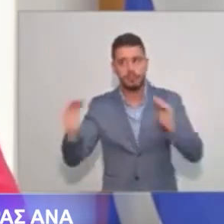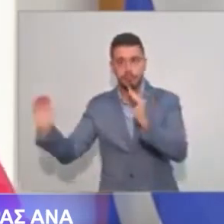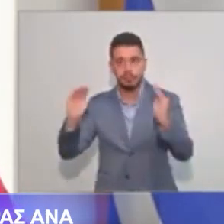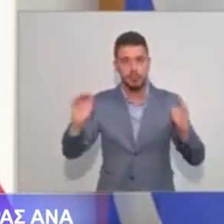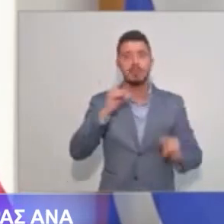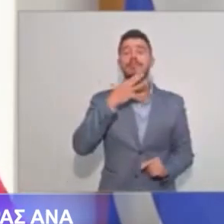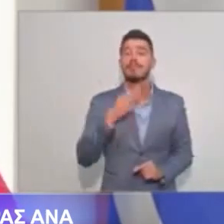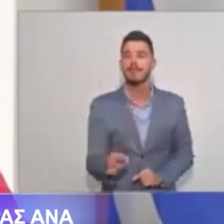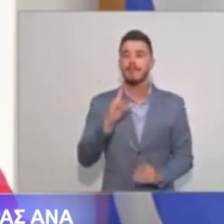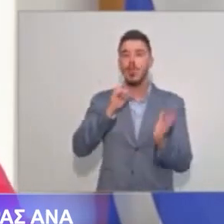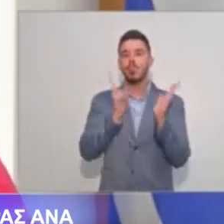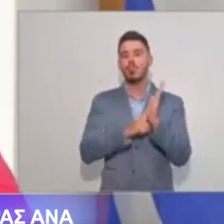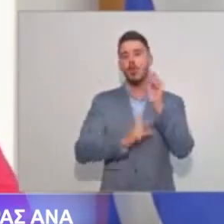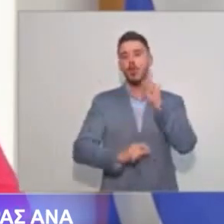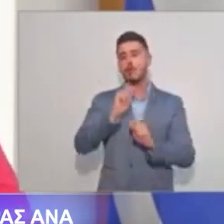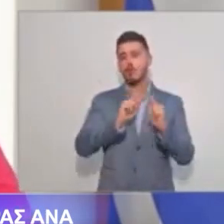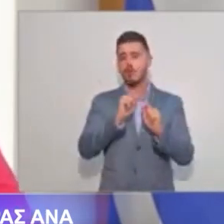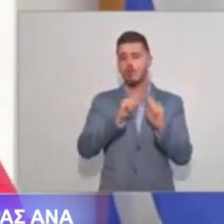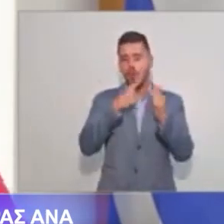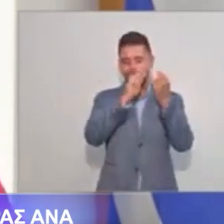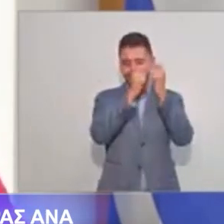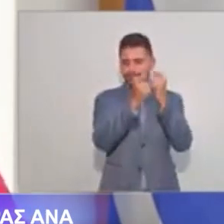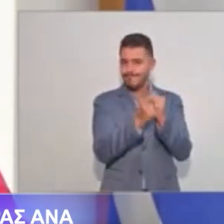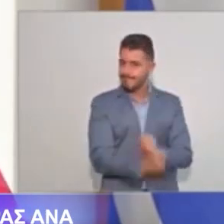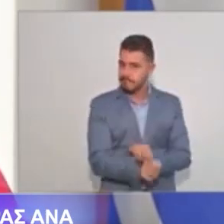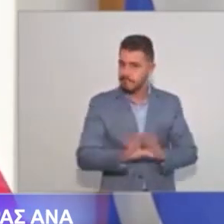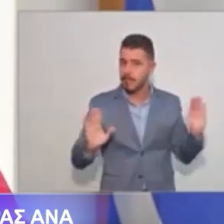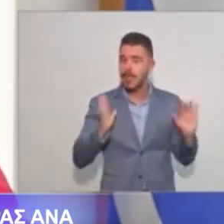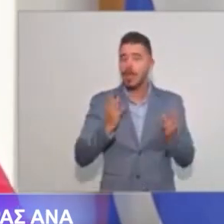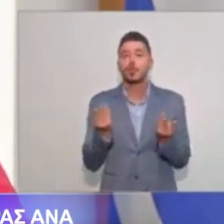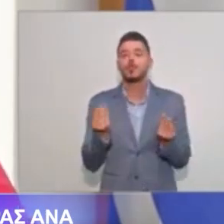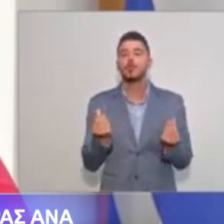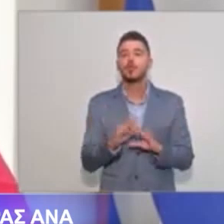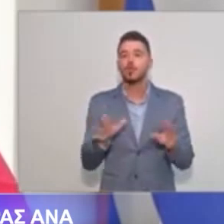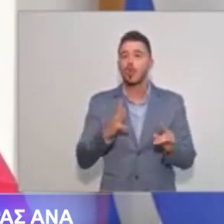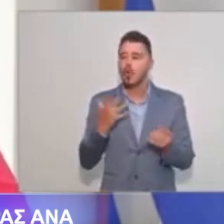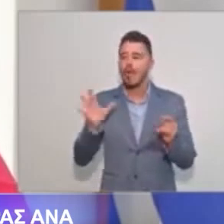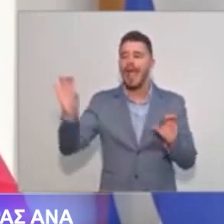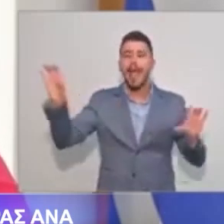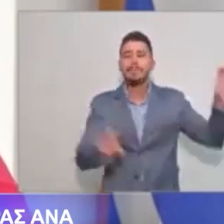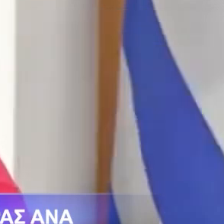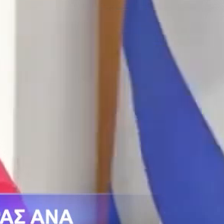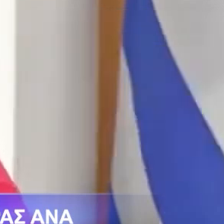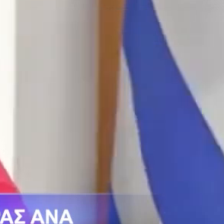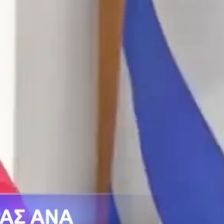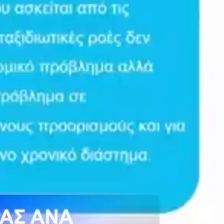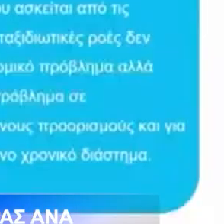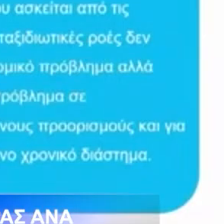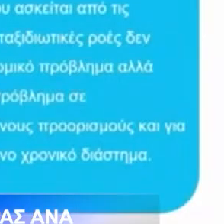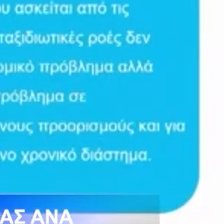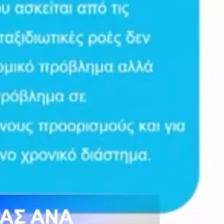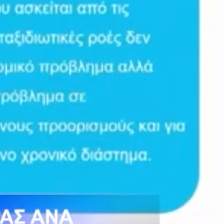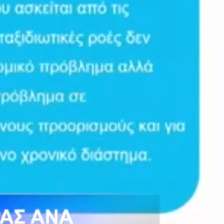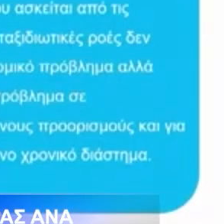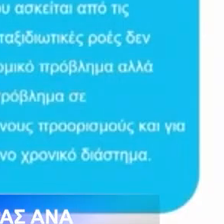νομοθεσία στοχευμένα όπου χρειάζεται, βελτιώνουμε το πλαίσιο για την προσέλκυση επενδύσεων με παρεμβάσεις για την απλοποίηση των